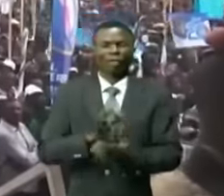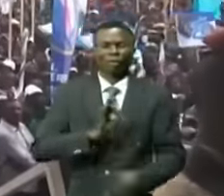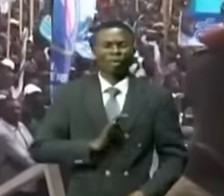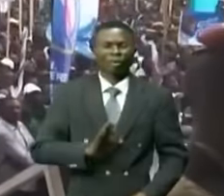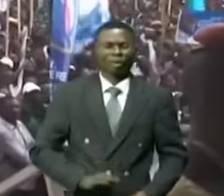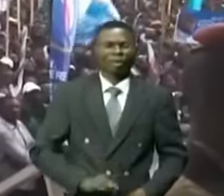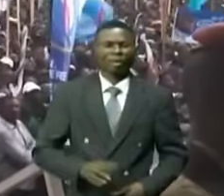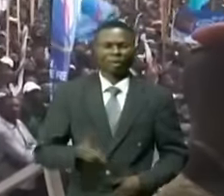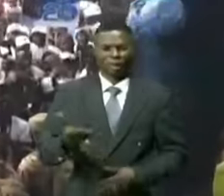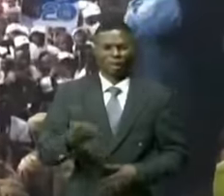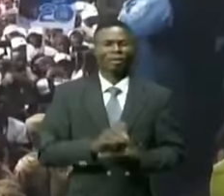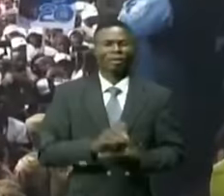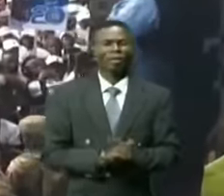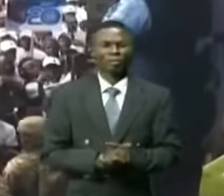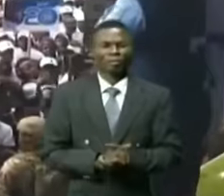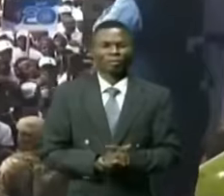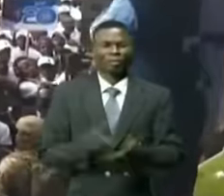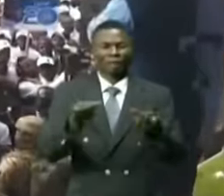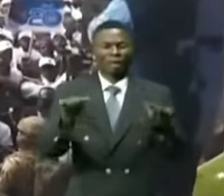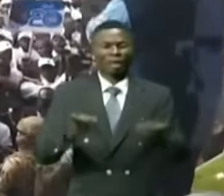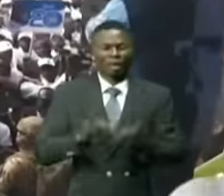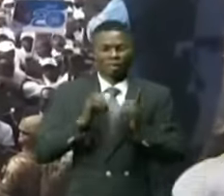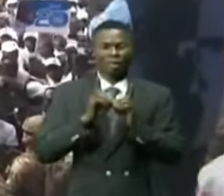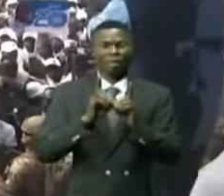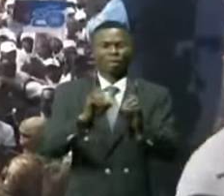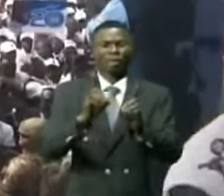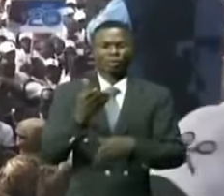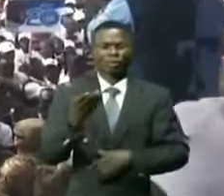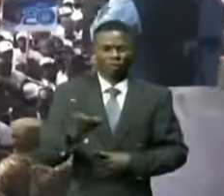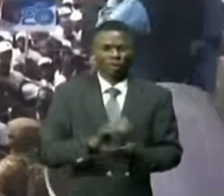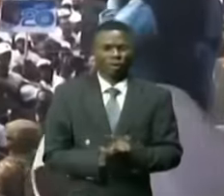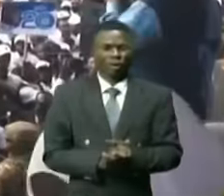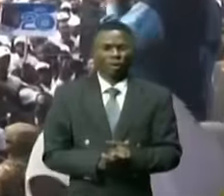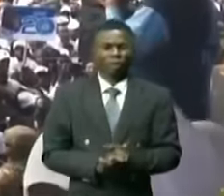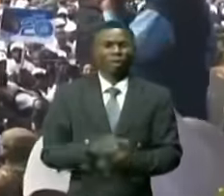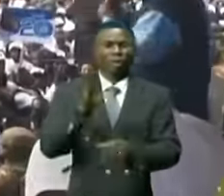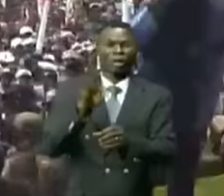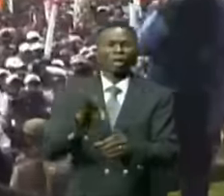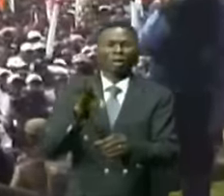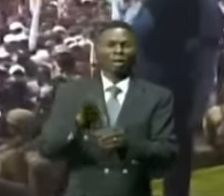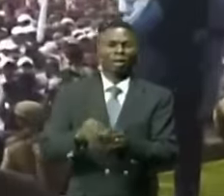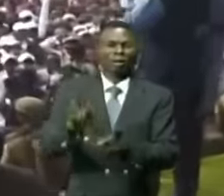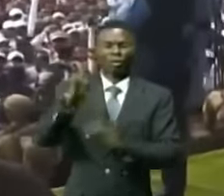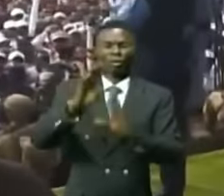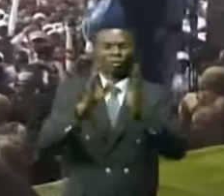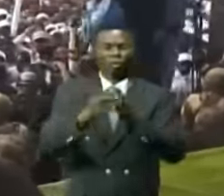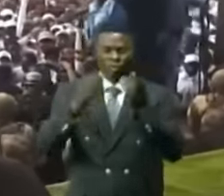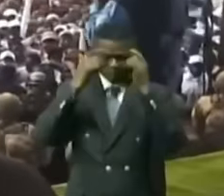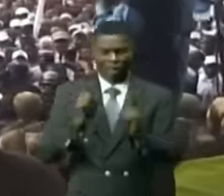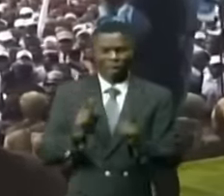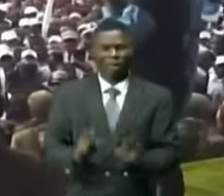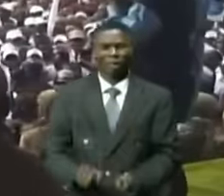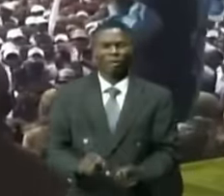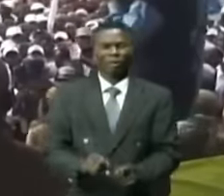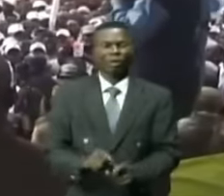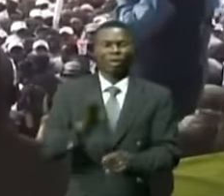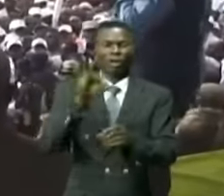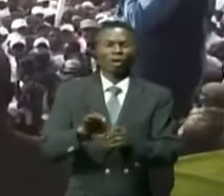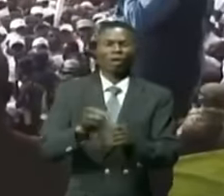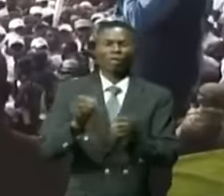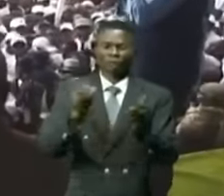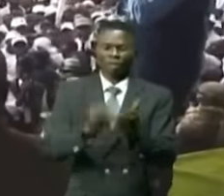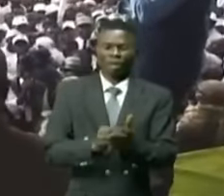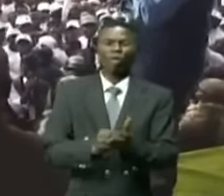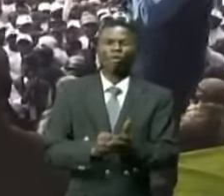Nyakeru Tshisekedi. Sur les lieux du meeting, son électorat a pris un engagement ferme.